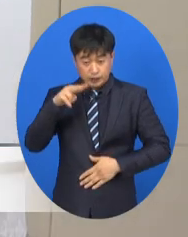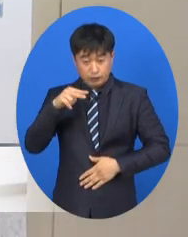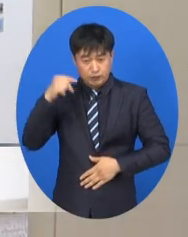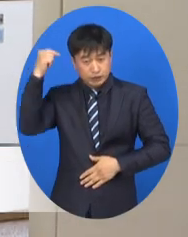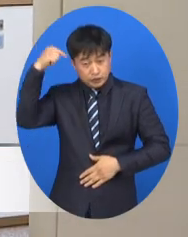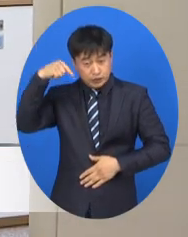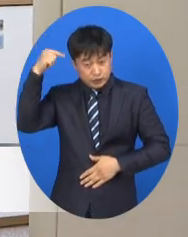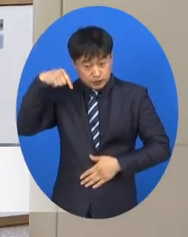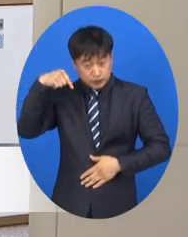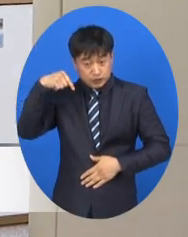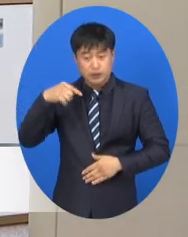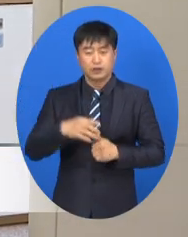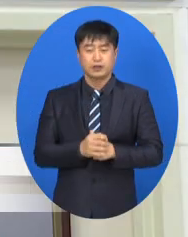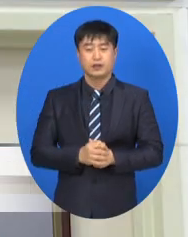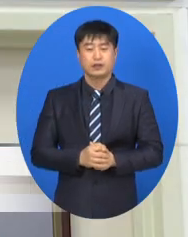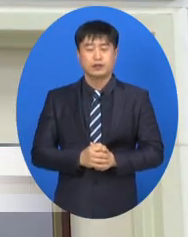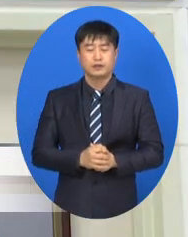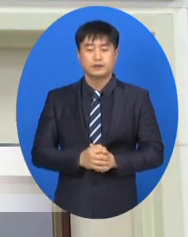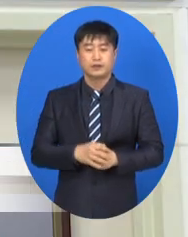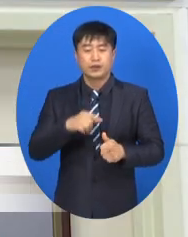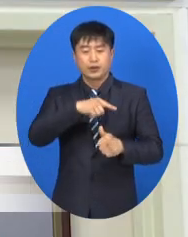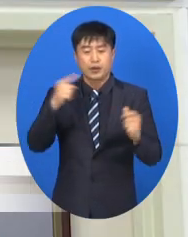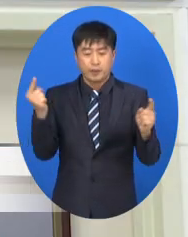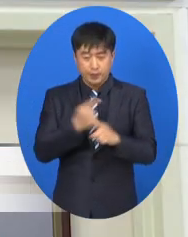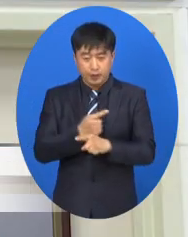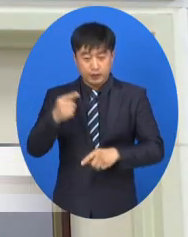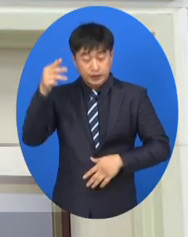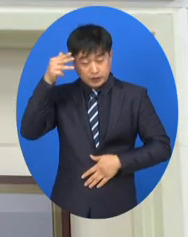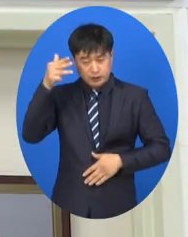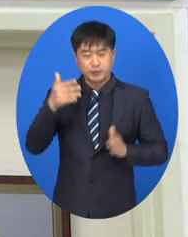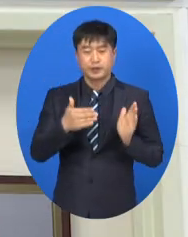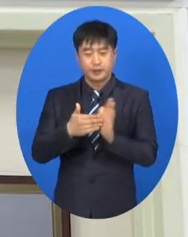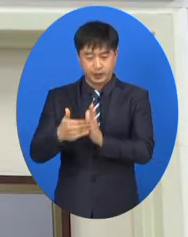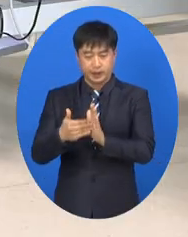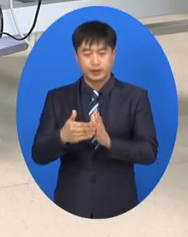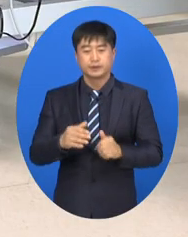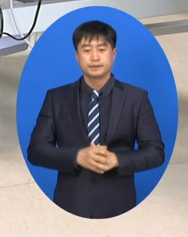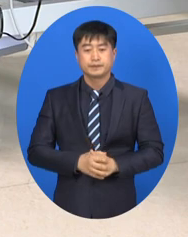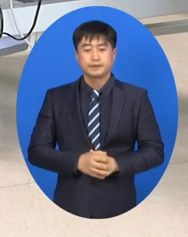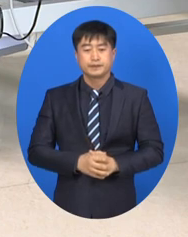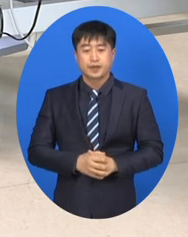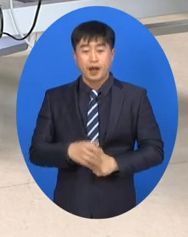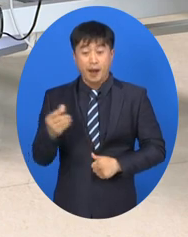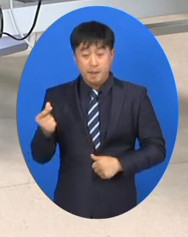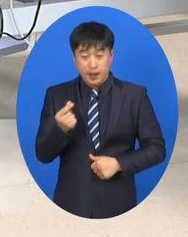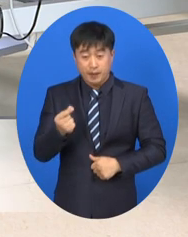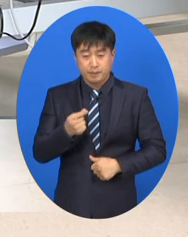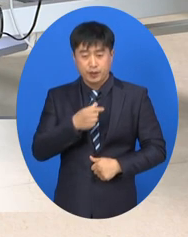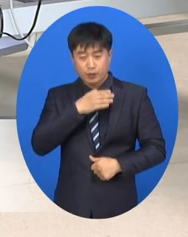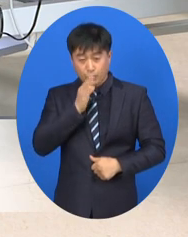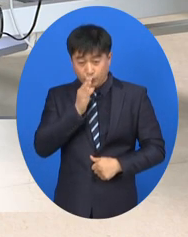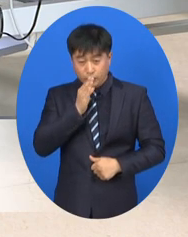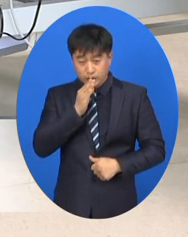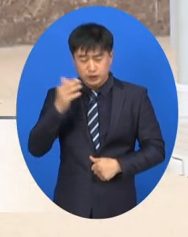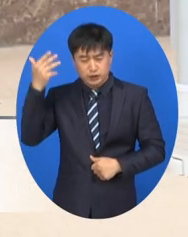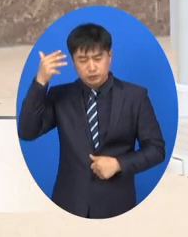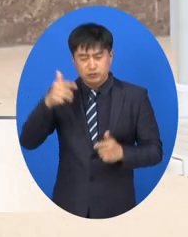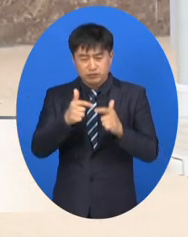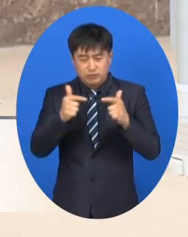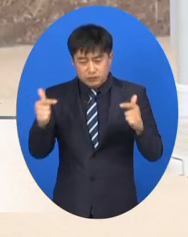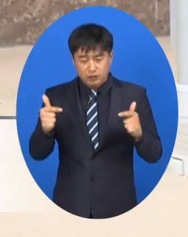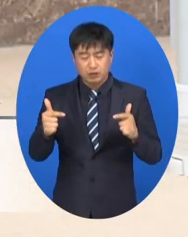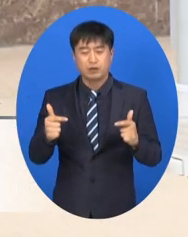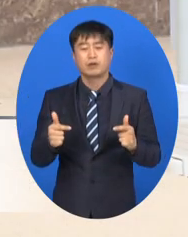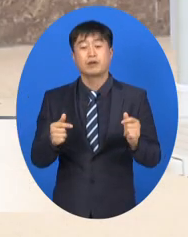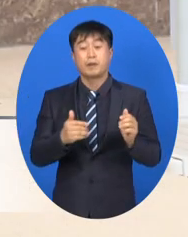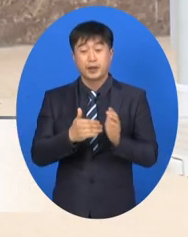오감을 자극하도록 환경을 개선해 치매에 대응하는 인지 건강 향상 디자인. 빨라진 고령화와 치매 인구 증가에 대비해